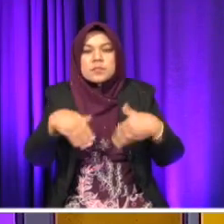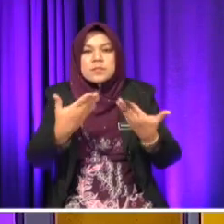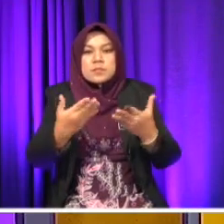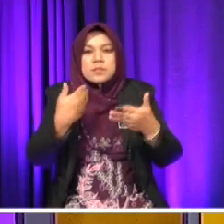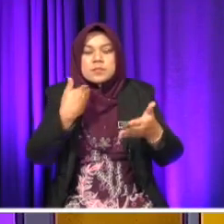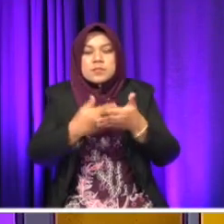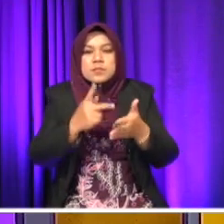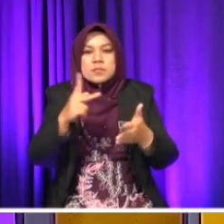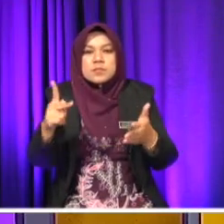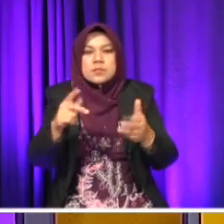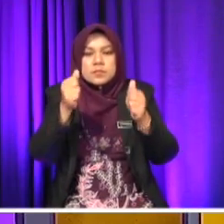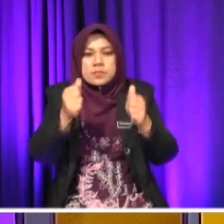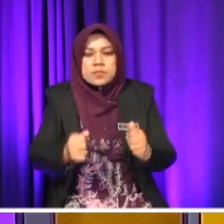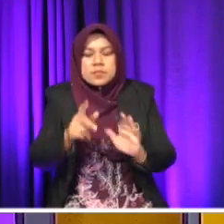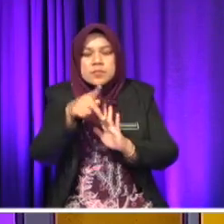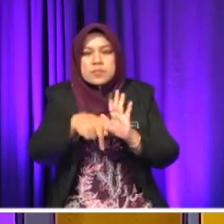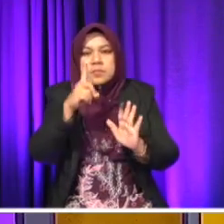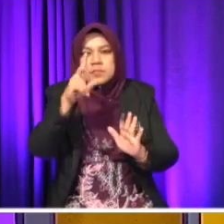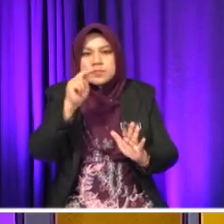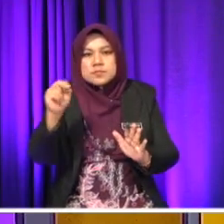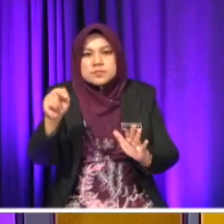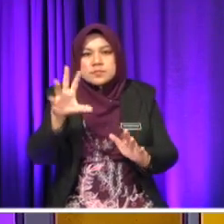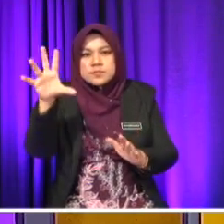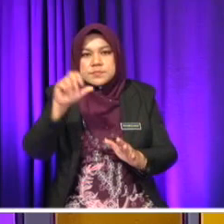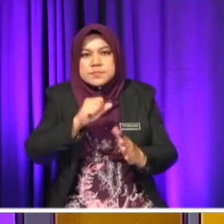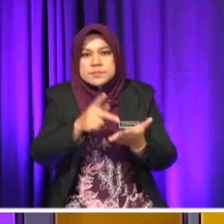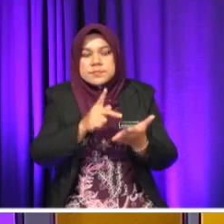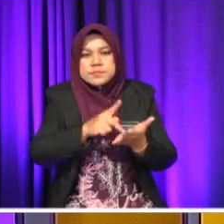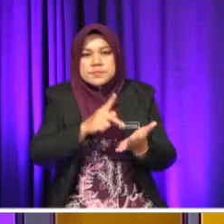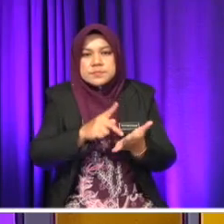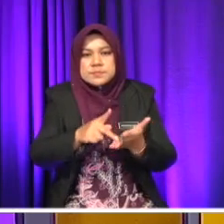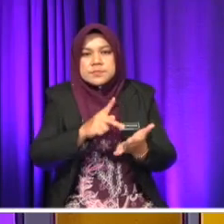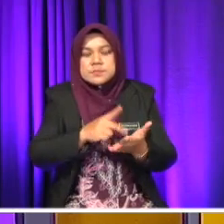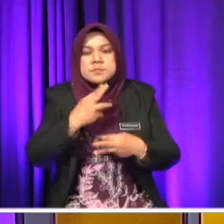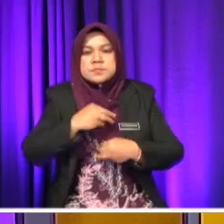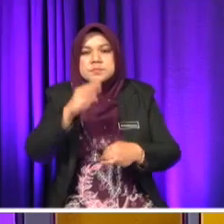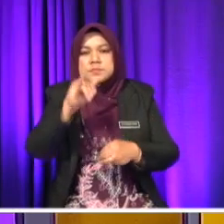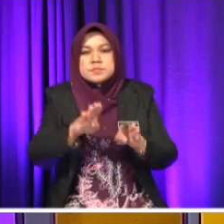kepada ahli persatuan dengan cara mengambil Kidul minat yang berbeda